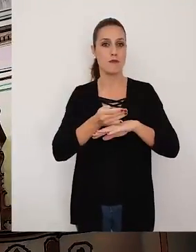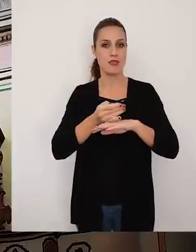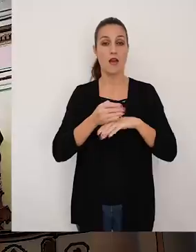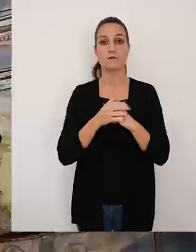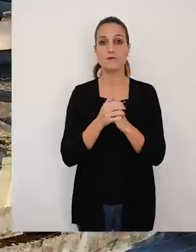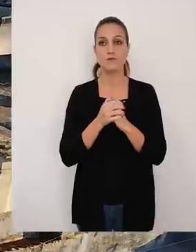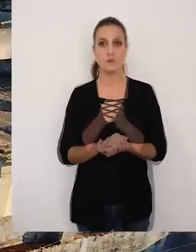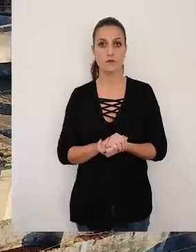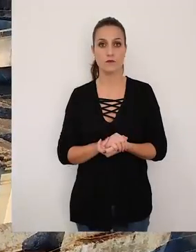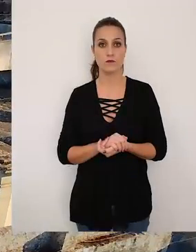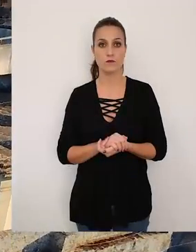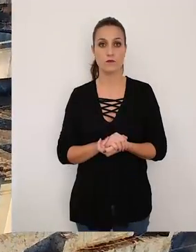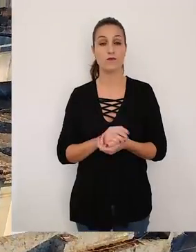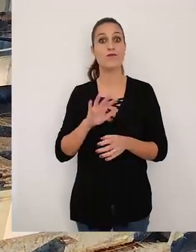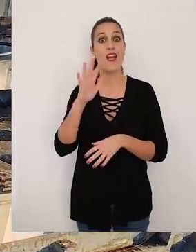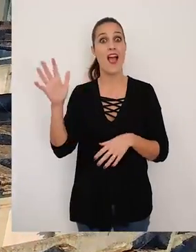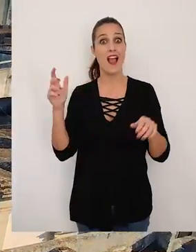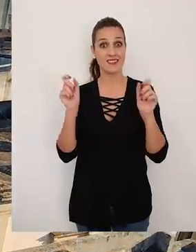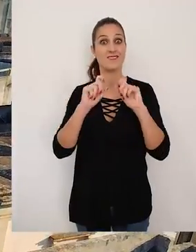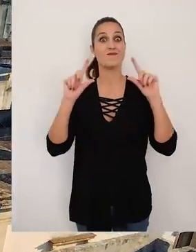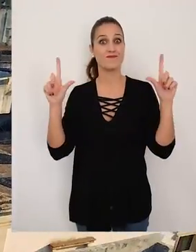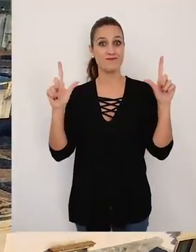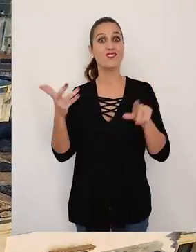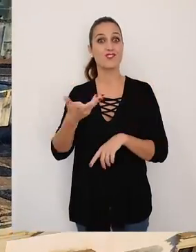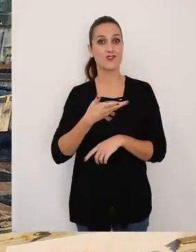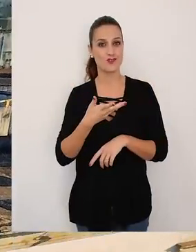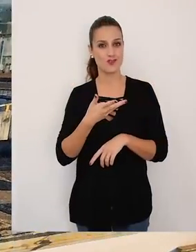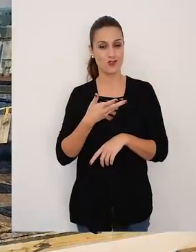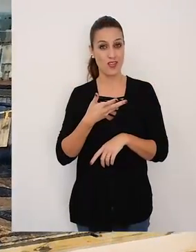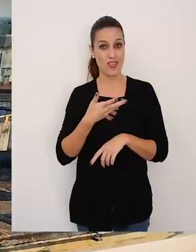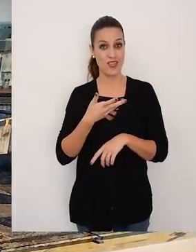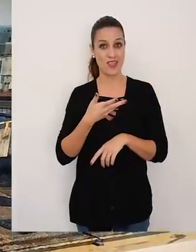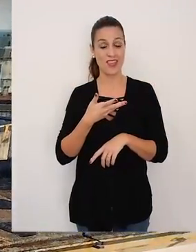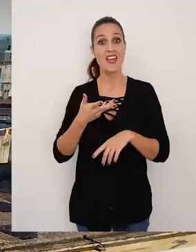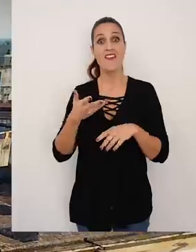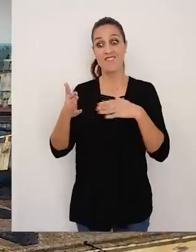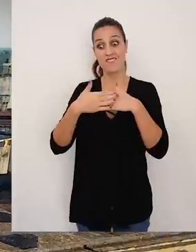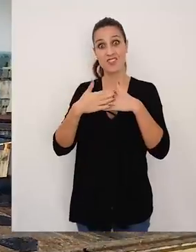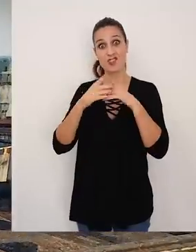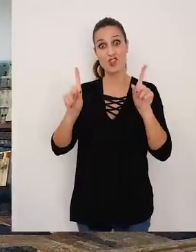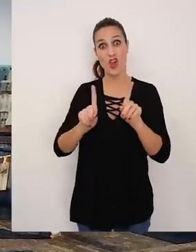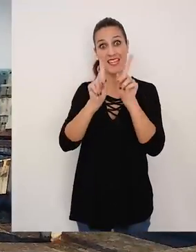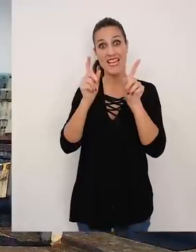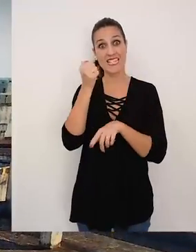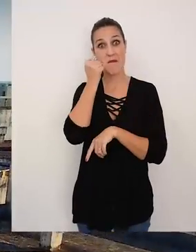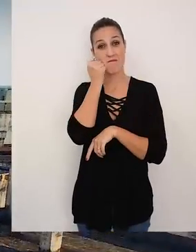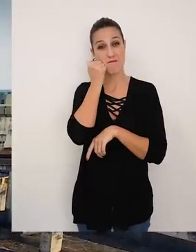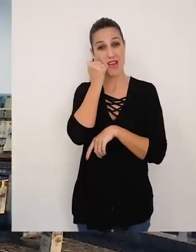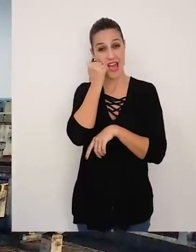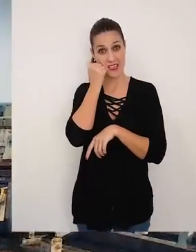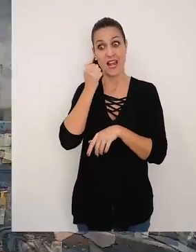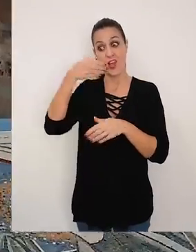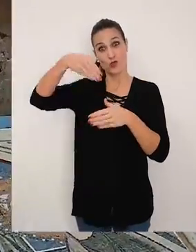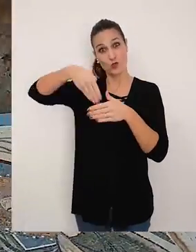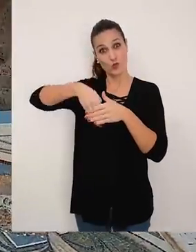Altre sorprese attendono il visitatore, considerando che a pochi metri dalla chiesa matrice, nel sottosuolo, si estende uno dei